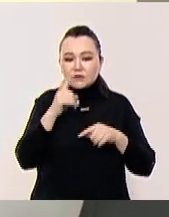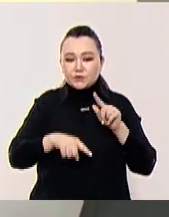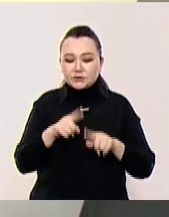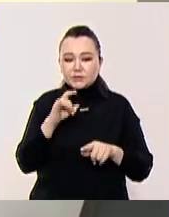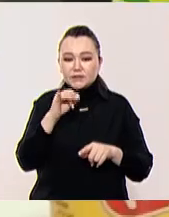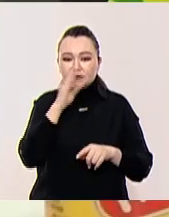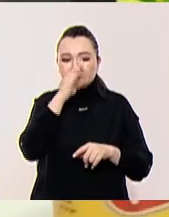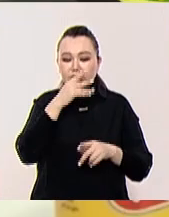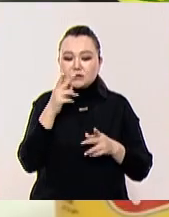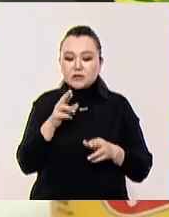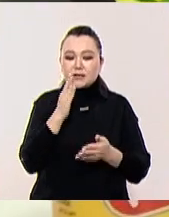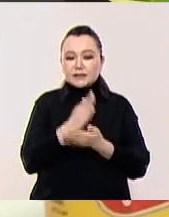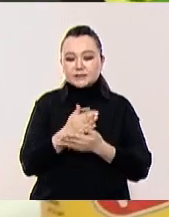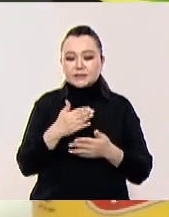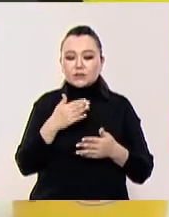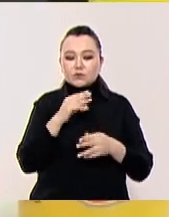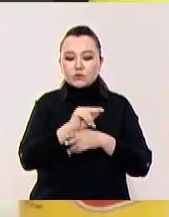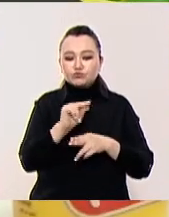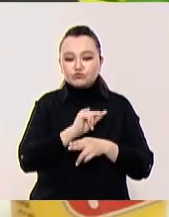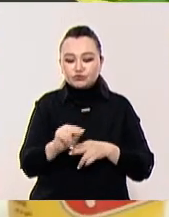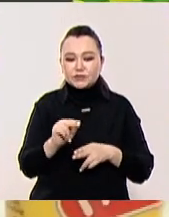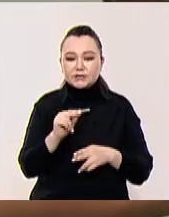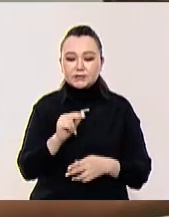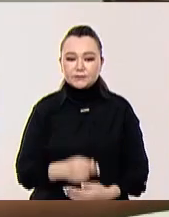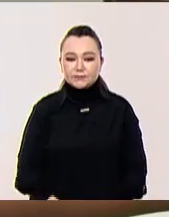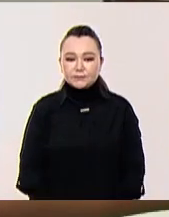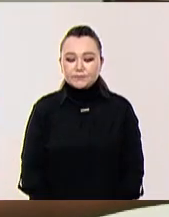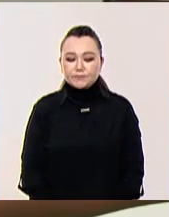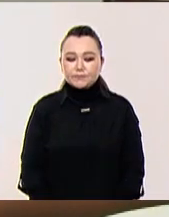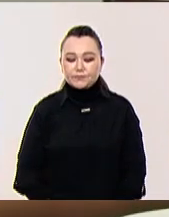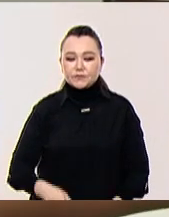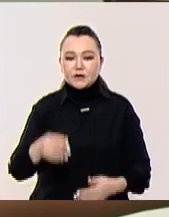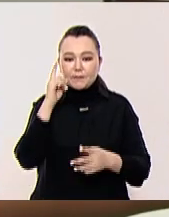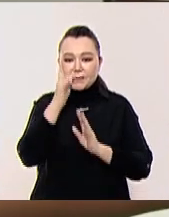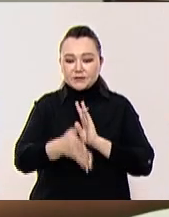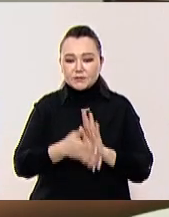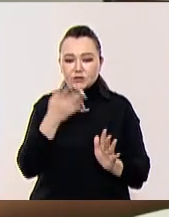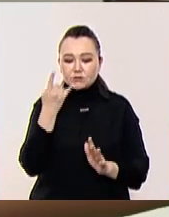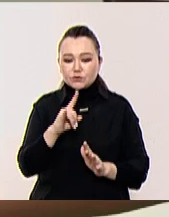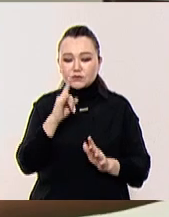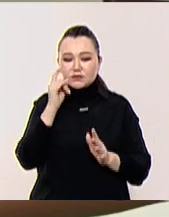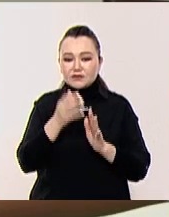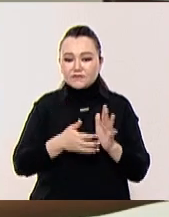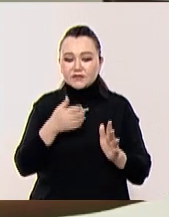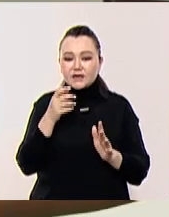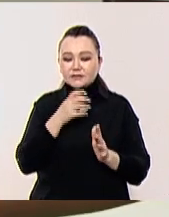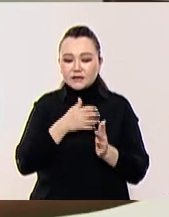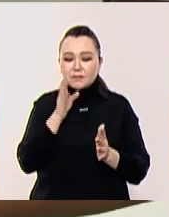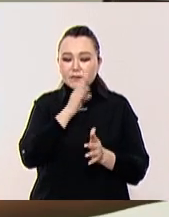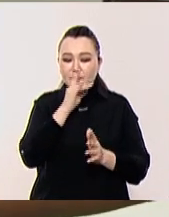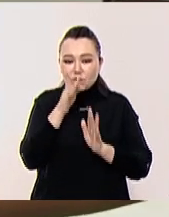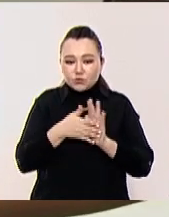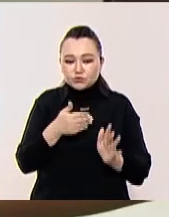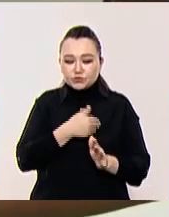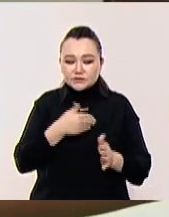родителей здесь тоже есть интенсивный курс обучения. Понимание у ребенка отсутствует, и чтобы его понять, маме нужно